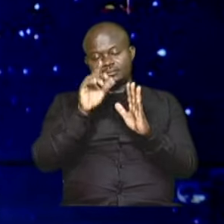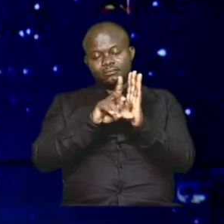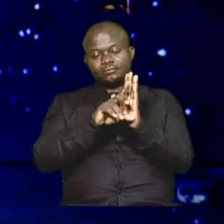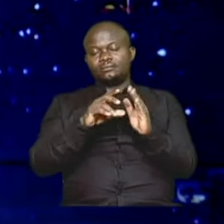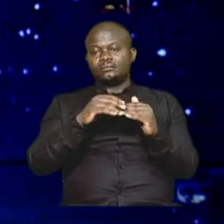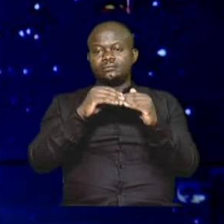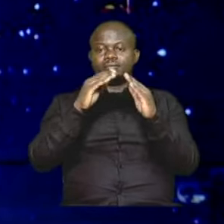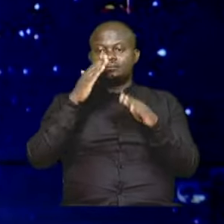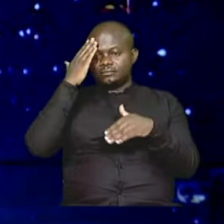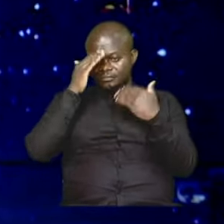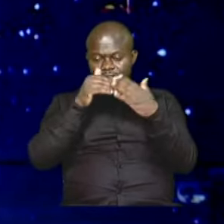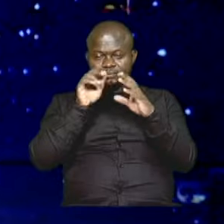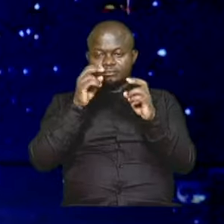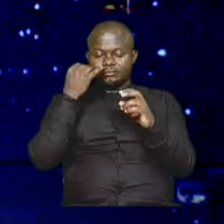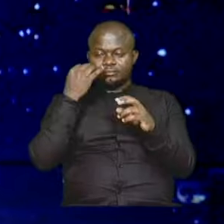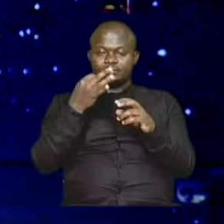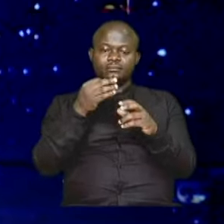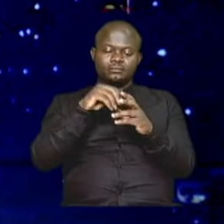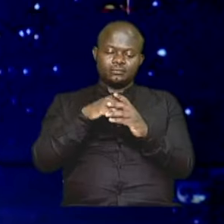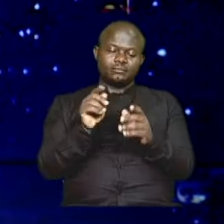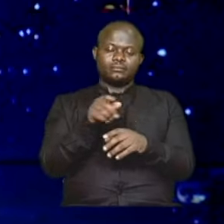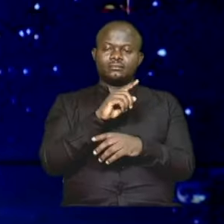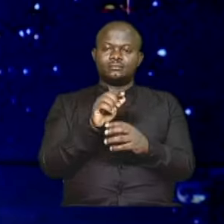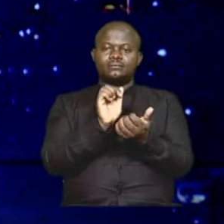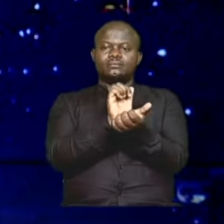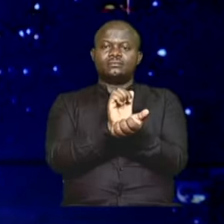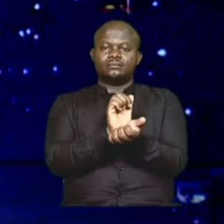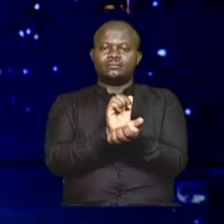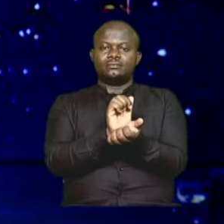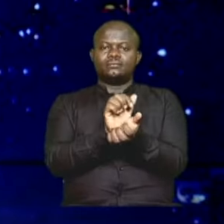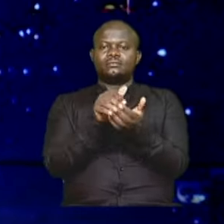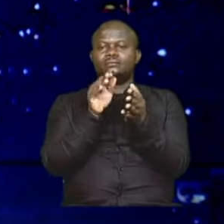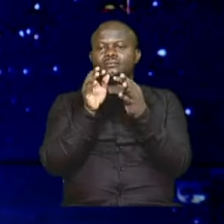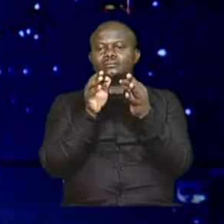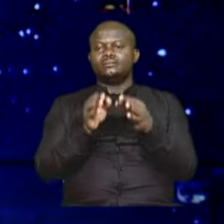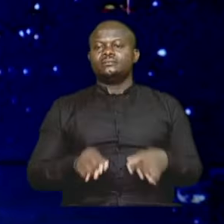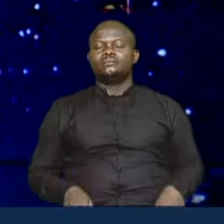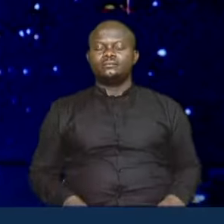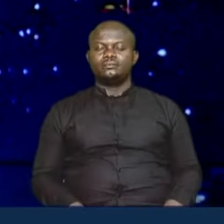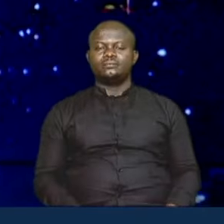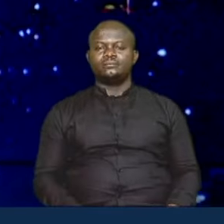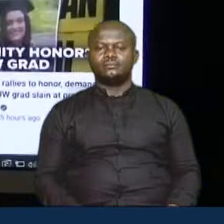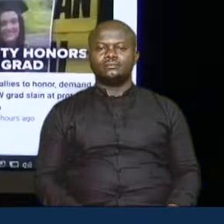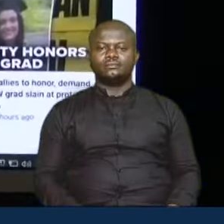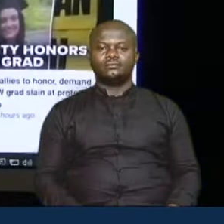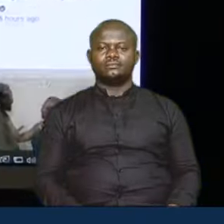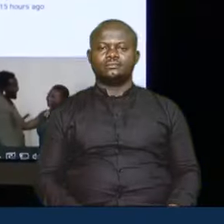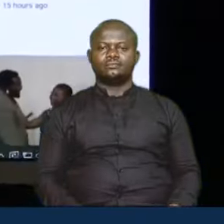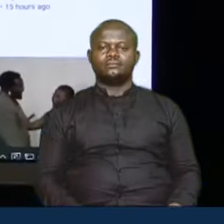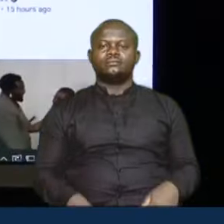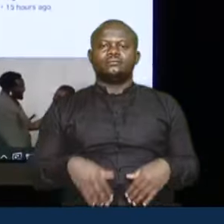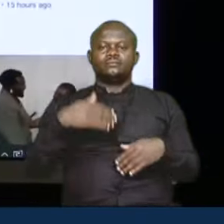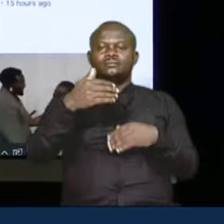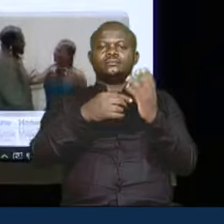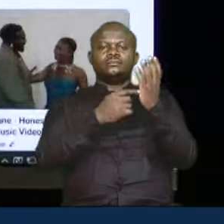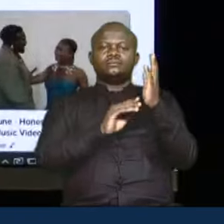azigenga kuko iyo uguye mu cyaha uhanwa. Aime Botem Shashi na Safari Desire. Uko ikoranabuhanga rigenda